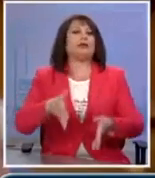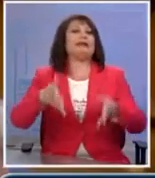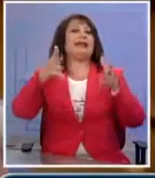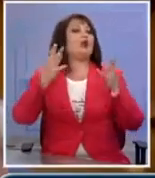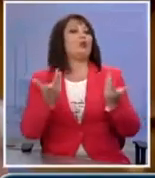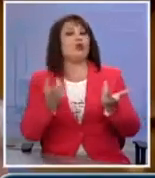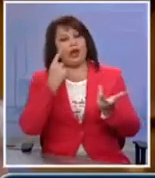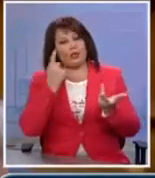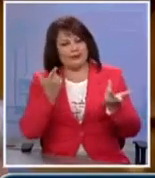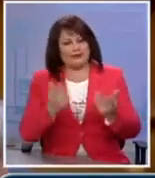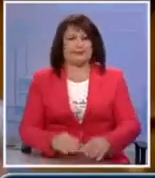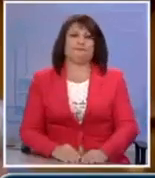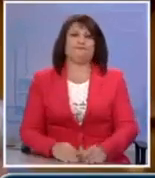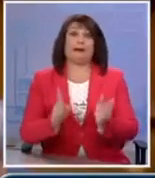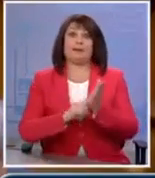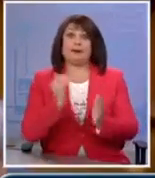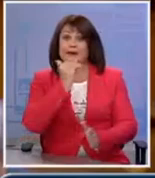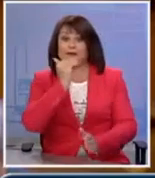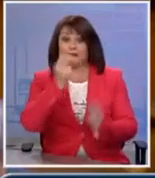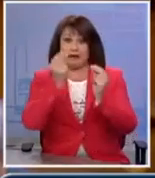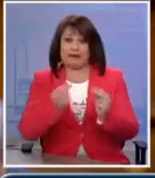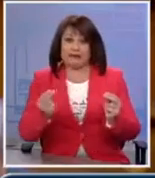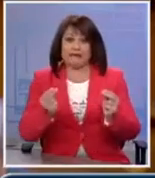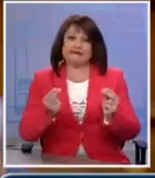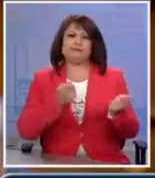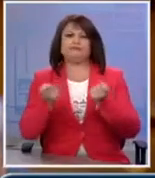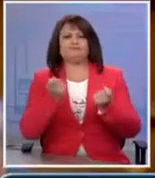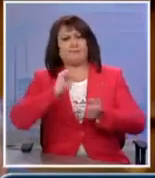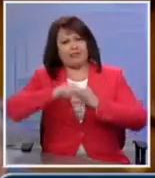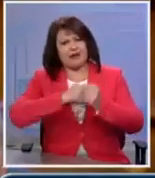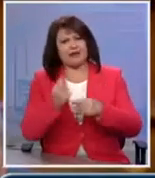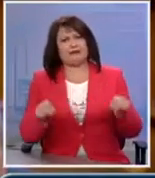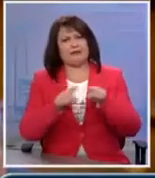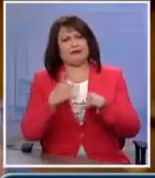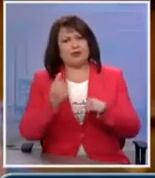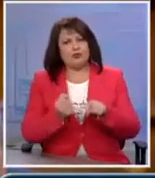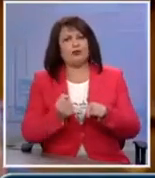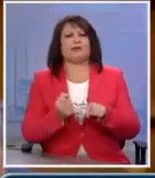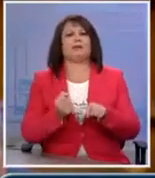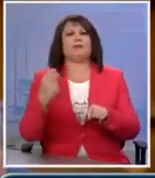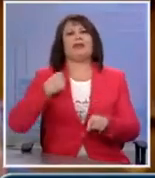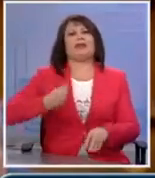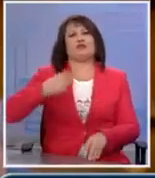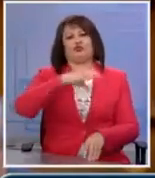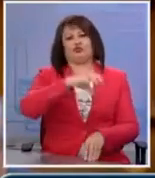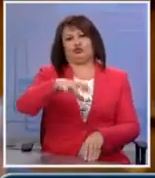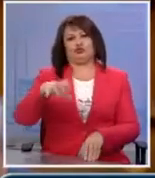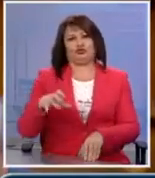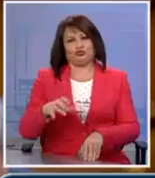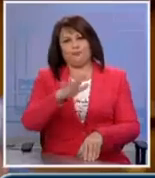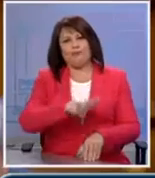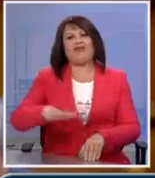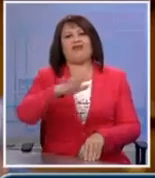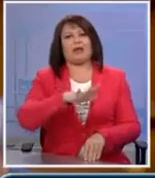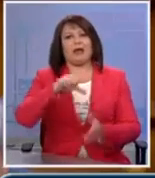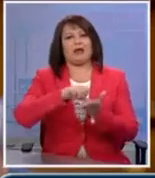Για να αντιμετωπιστεί άμεσα το πρόβλημα, υπάρχει συντονισμένη δράση σε συνεννόηση με την τοπική αυτοδιοίκηση, με την περιφέρεια